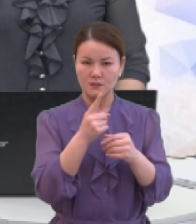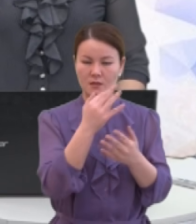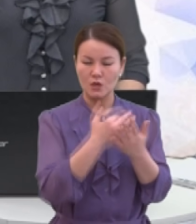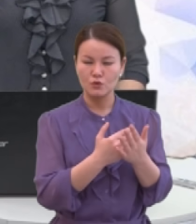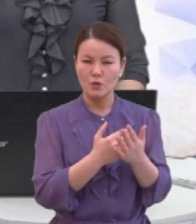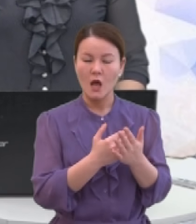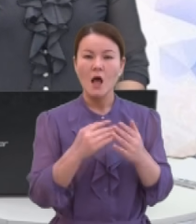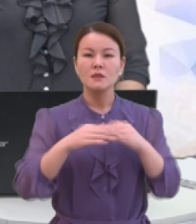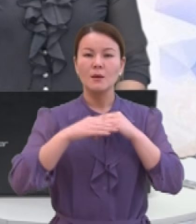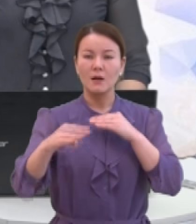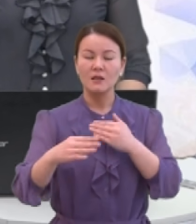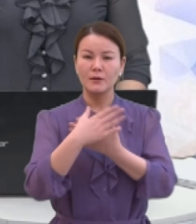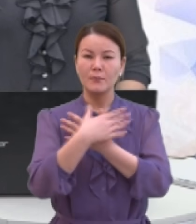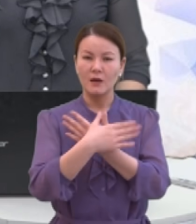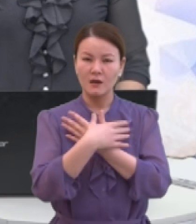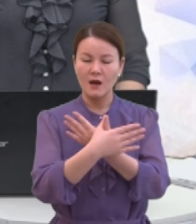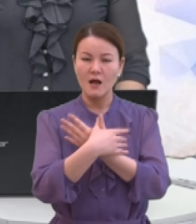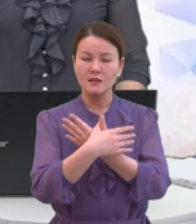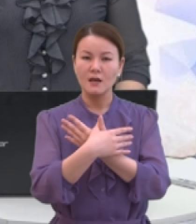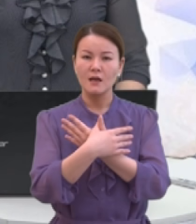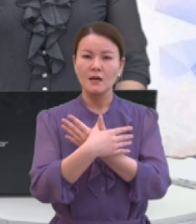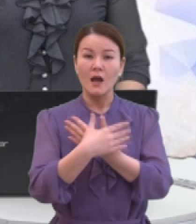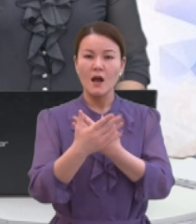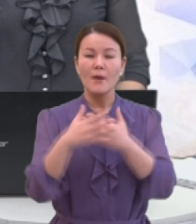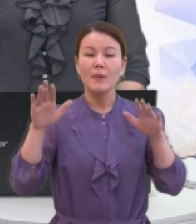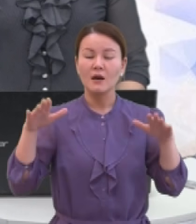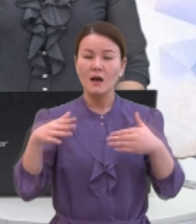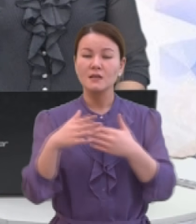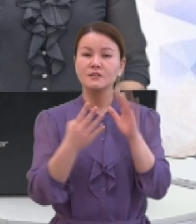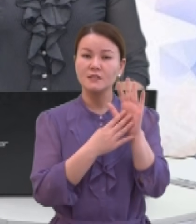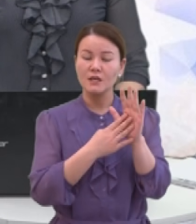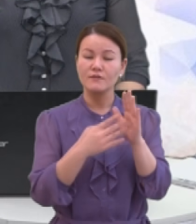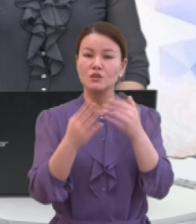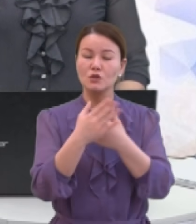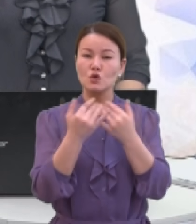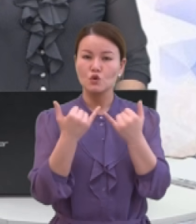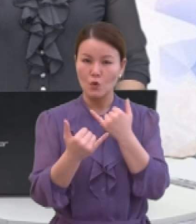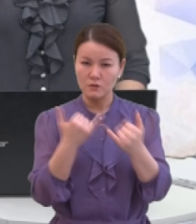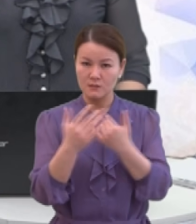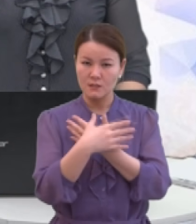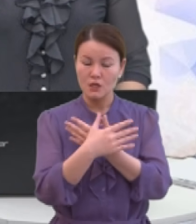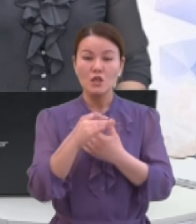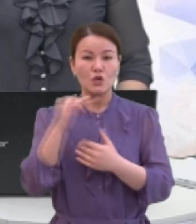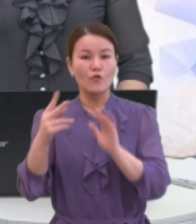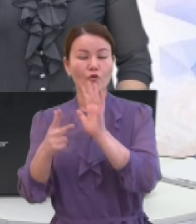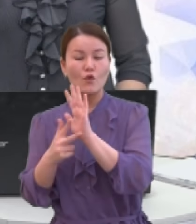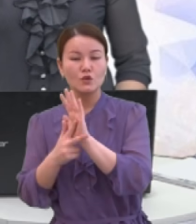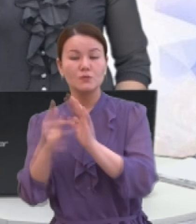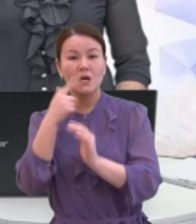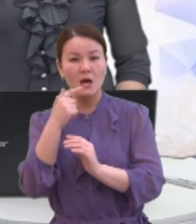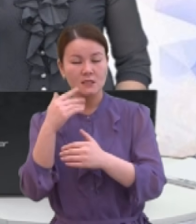полянке порхала 9 желтых бабочек и 8 красных сколько всего